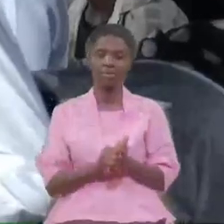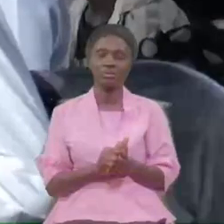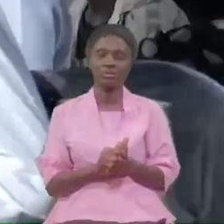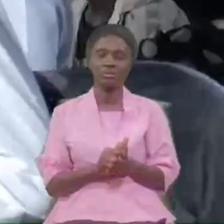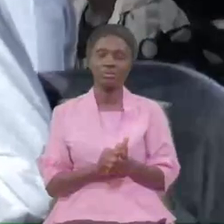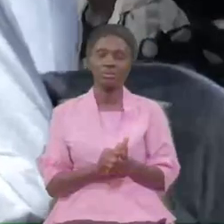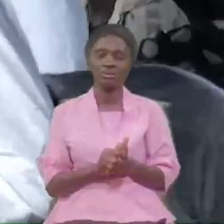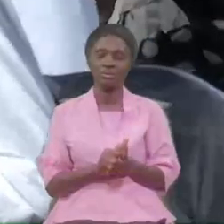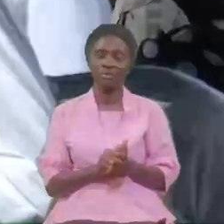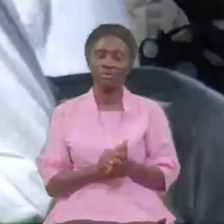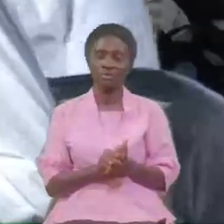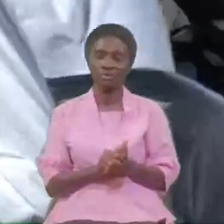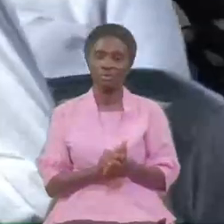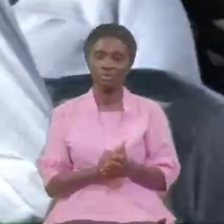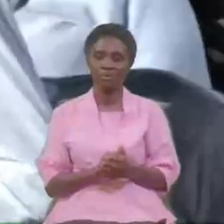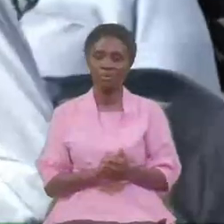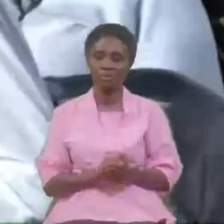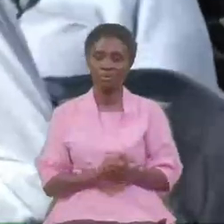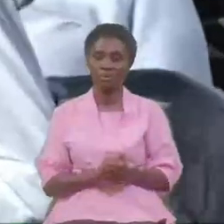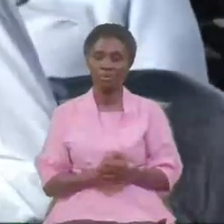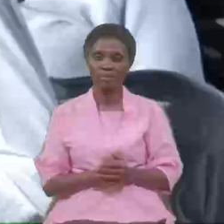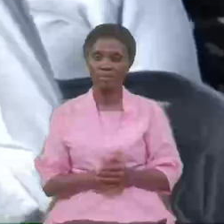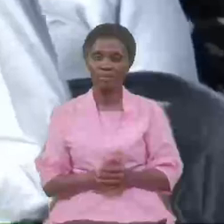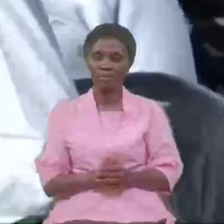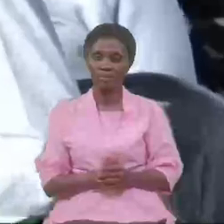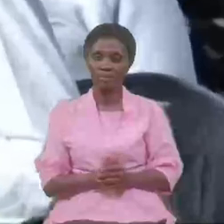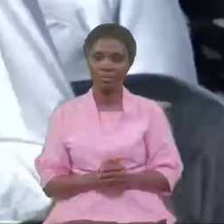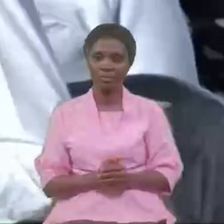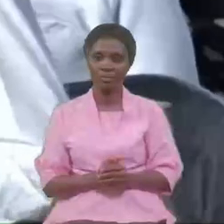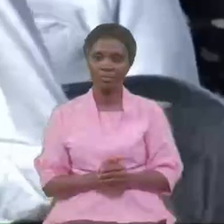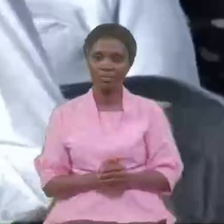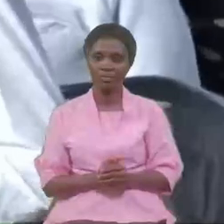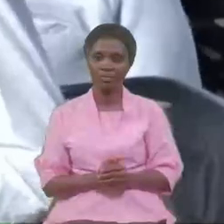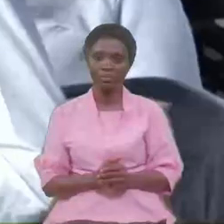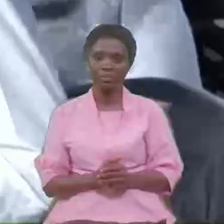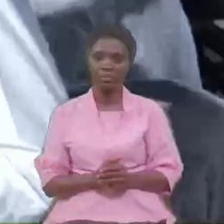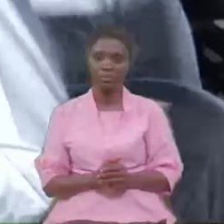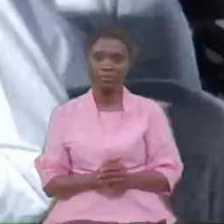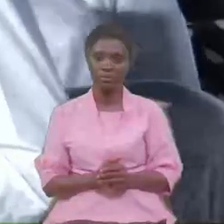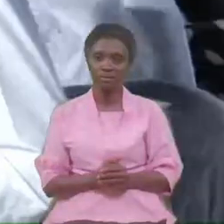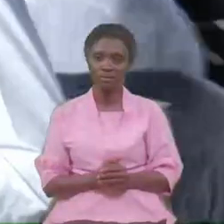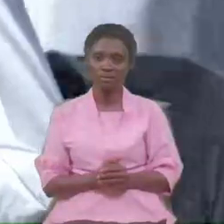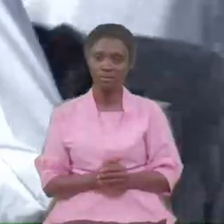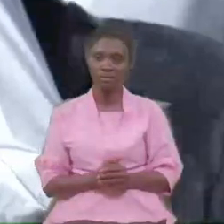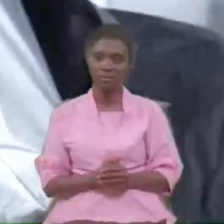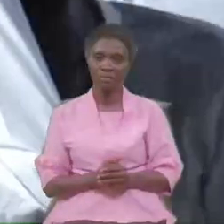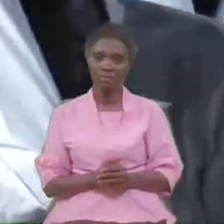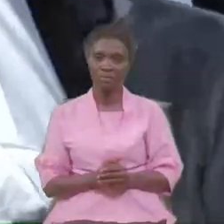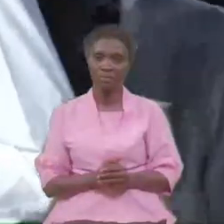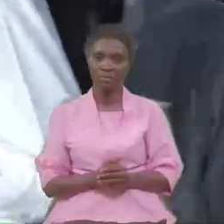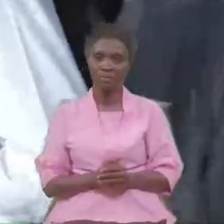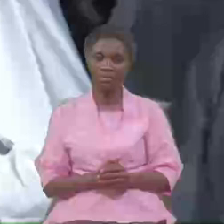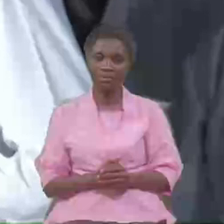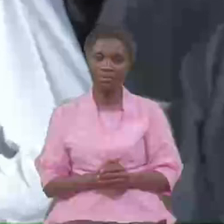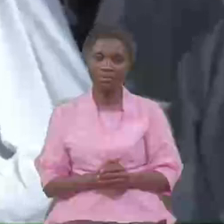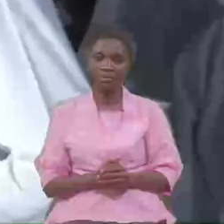Dès que vous cliquez sur le lien là, il y a une page qui va s'afficher. Vous allez